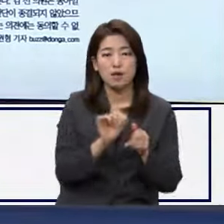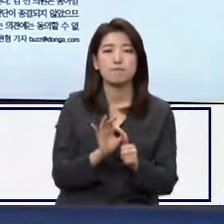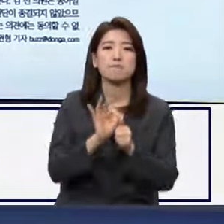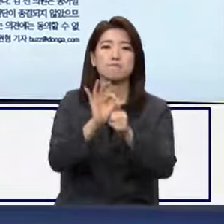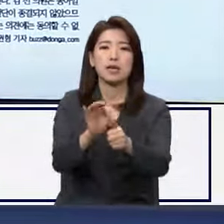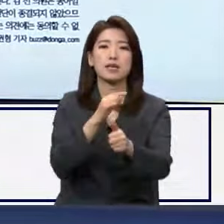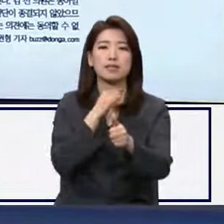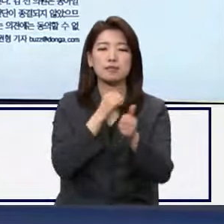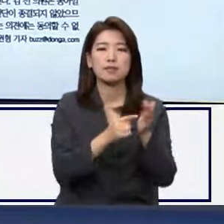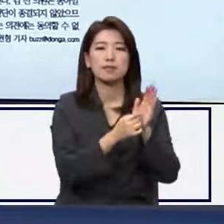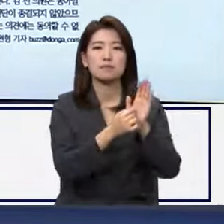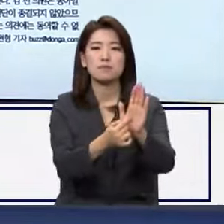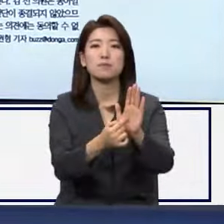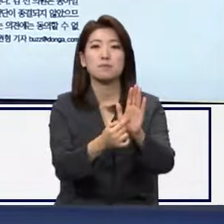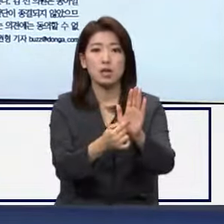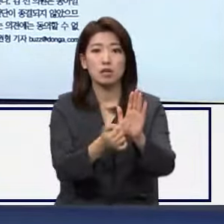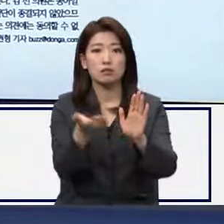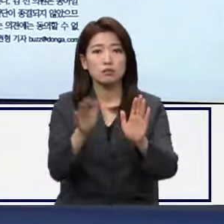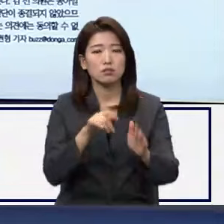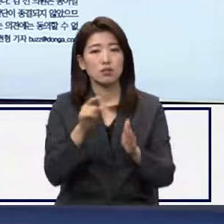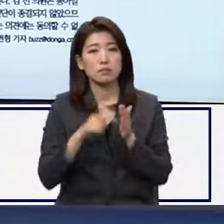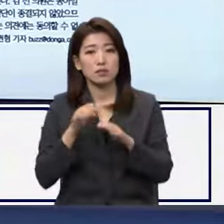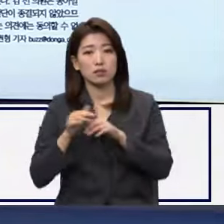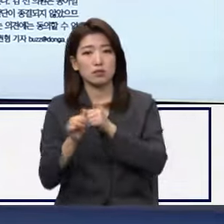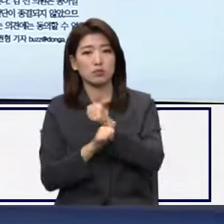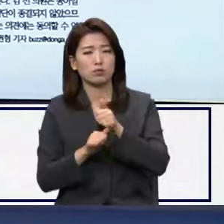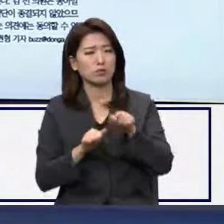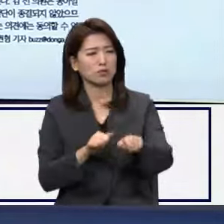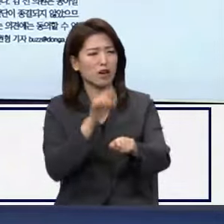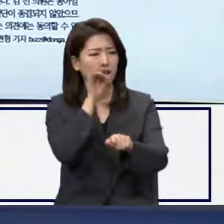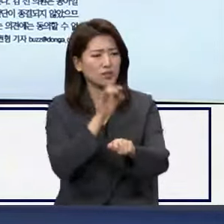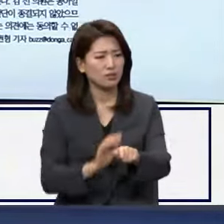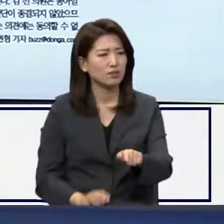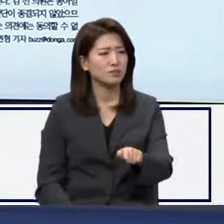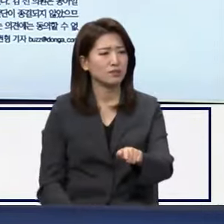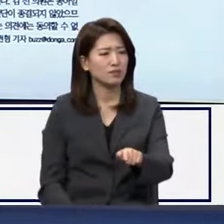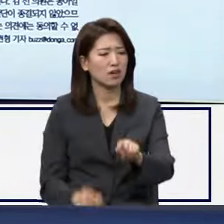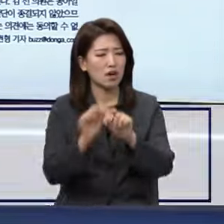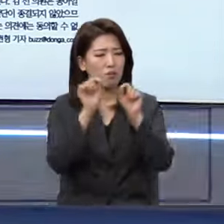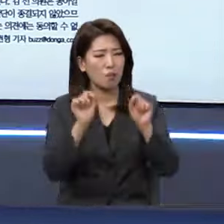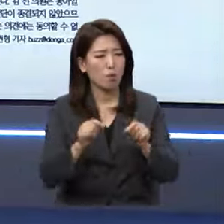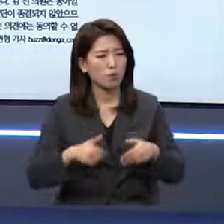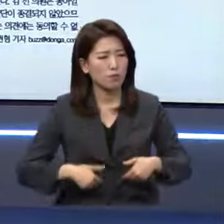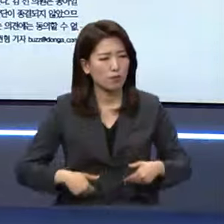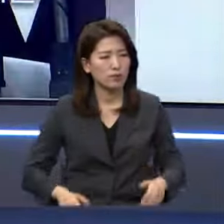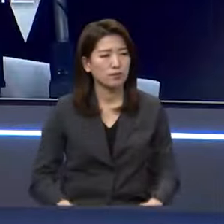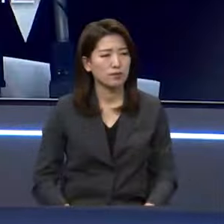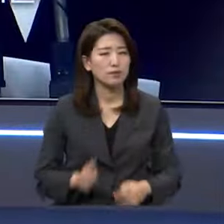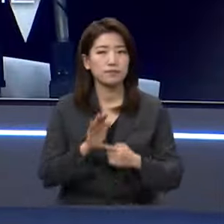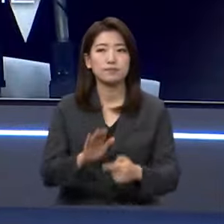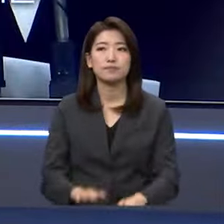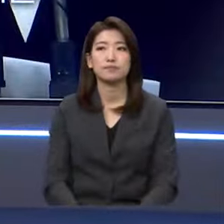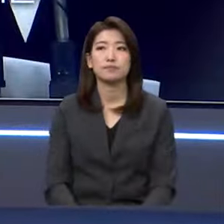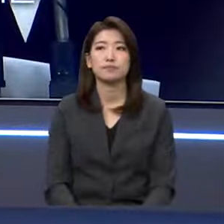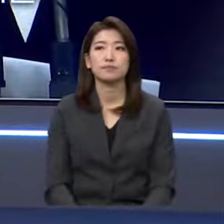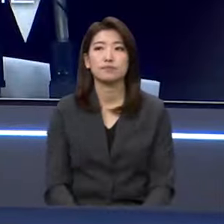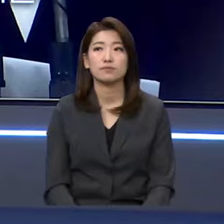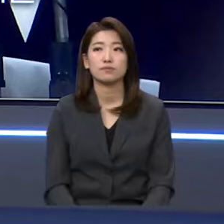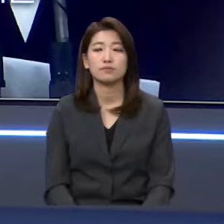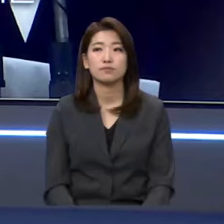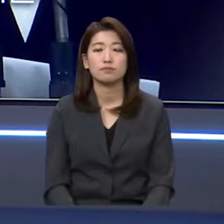제동을 걸었습니다네 김현아 의원 자신의 SNS 처음 전략공천 받았습니다라는 소식을 들었을 때